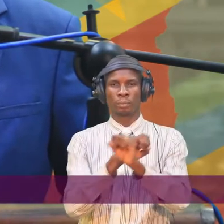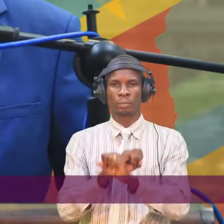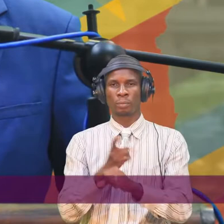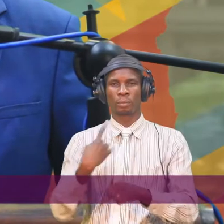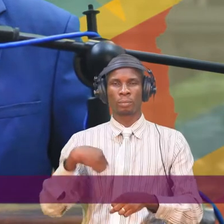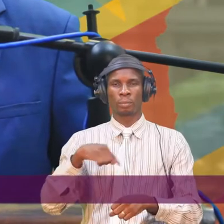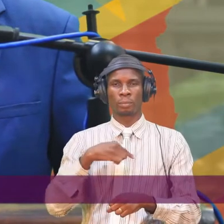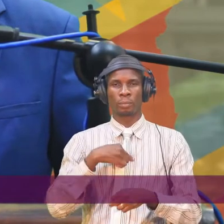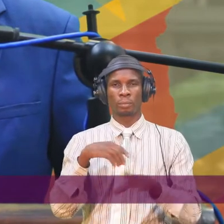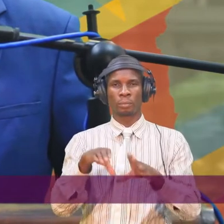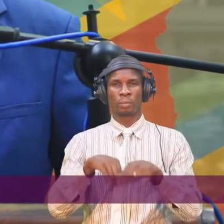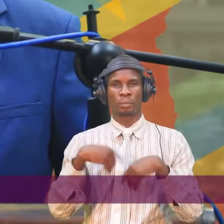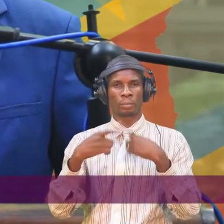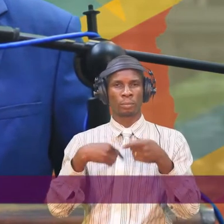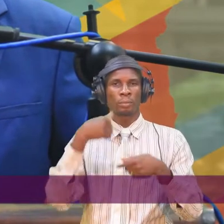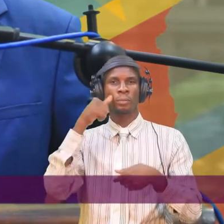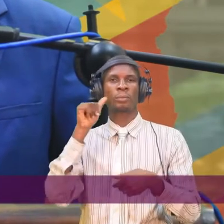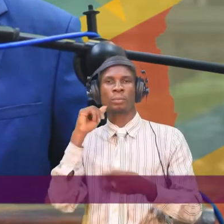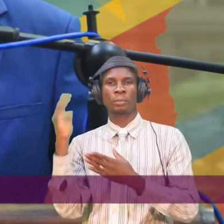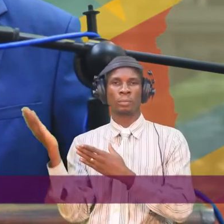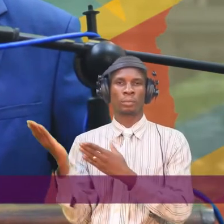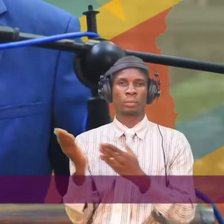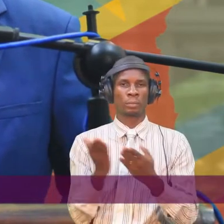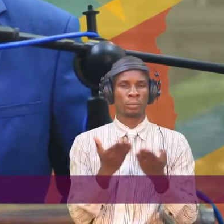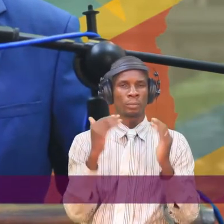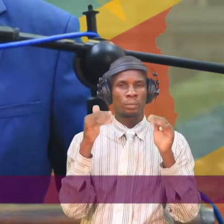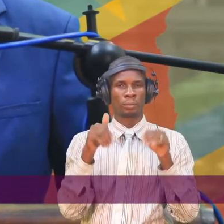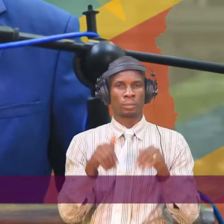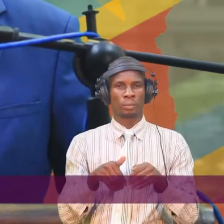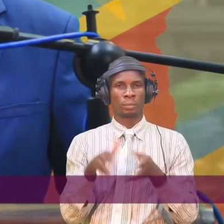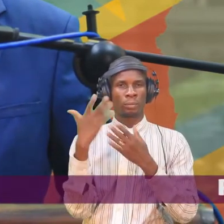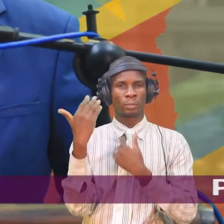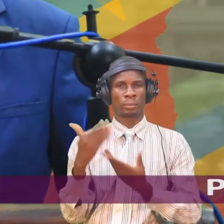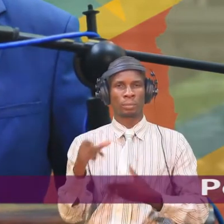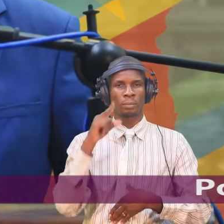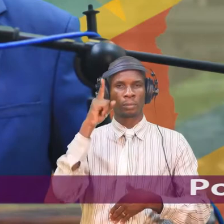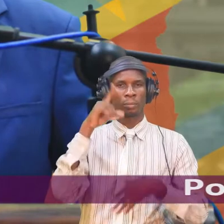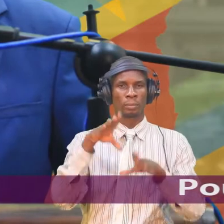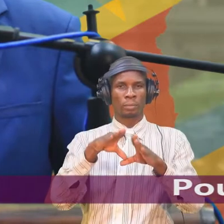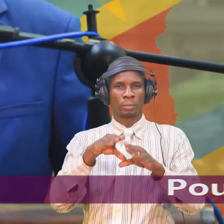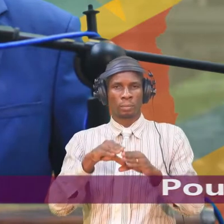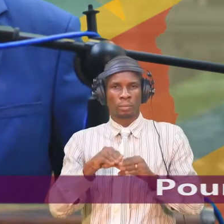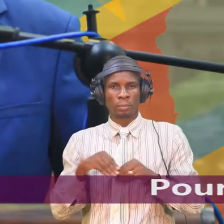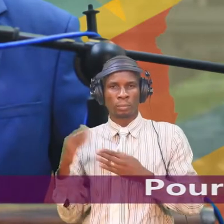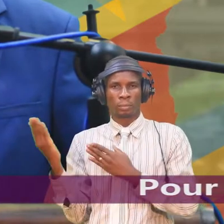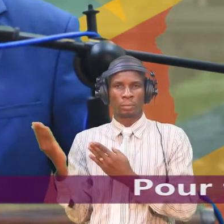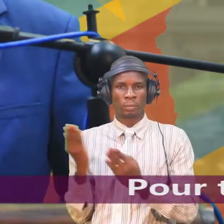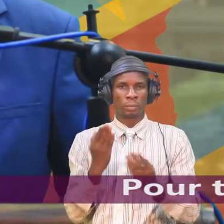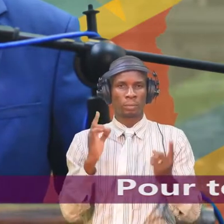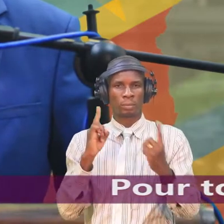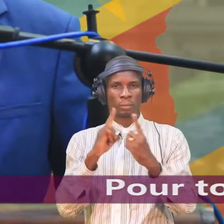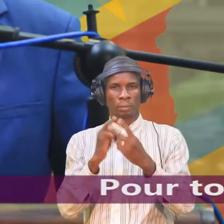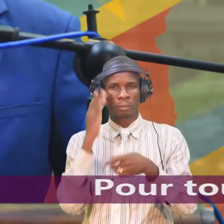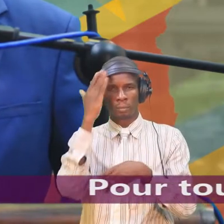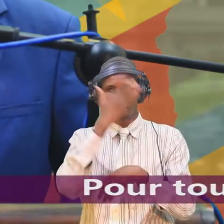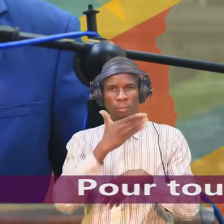yako na bénéficiaires kushukuru kwa depuis ulinzi hier jusqu'à maintenant. Tangu siku Par ya ta jana grâce, hadi tu leo, permets que nous sasa puissions encore nous retrouver en ta